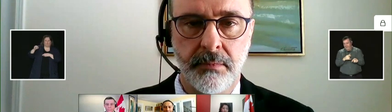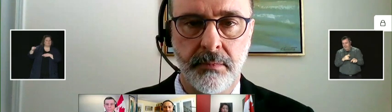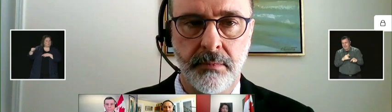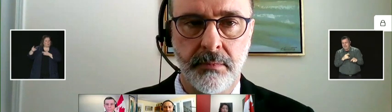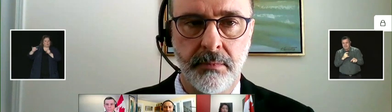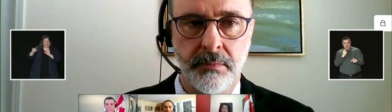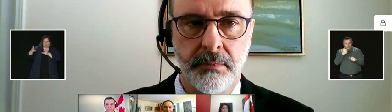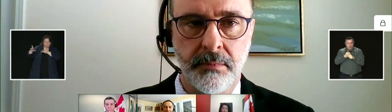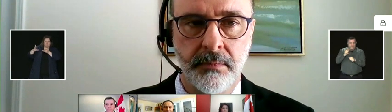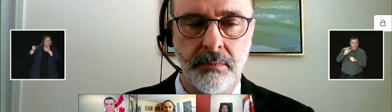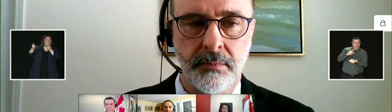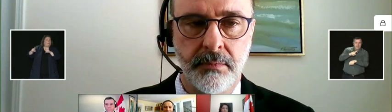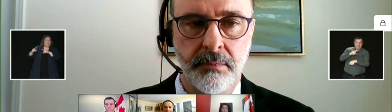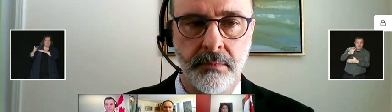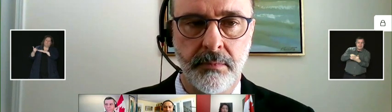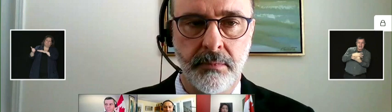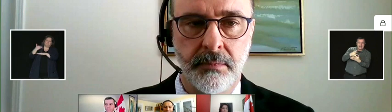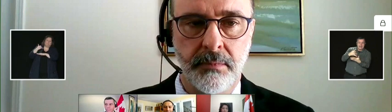de livraison